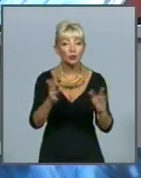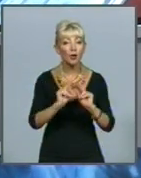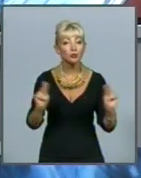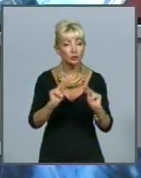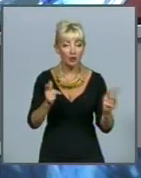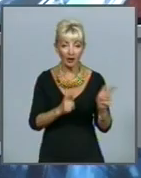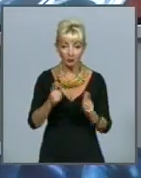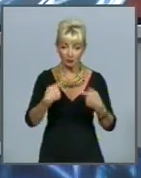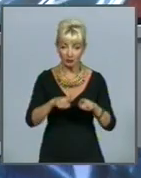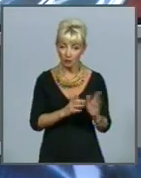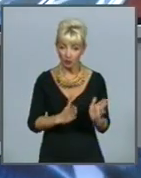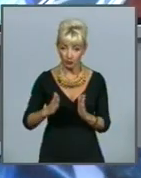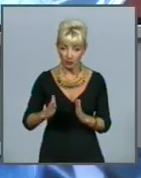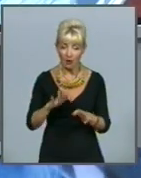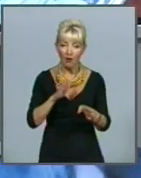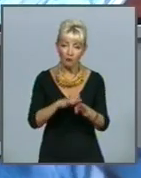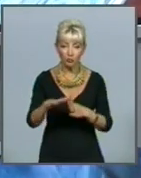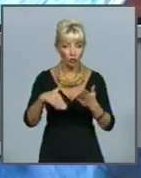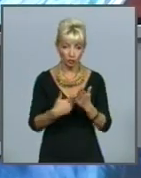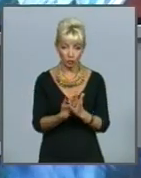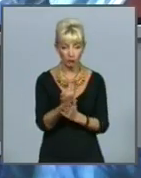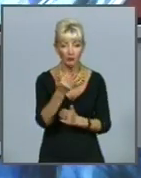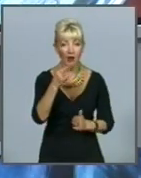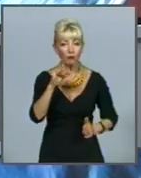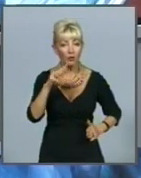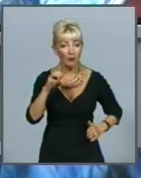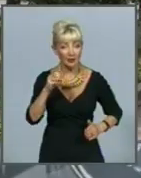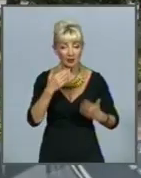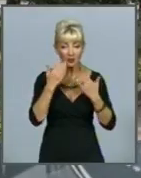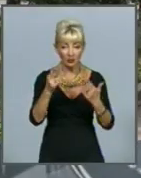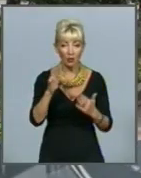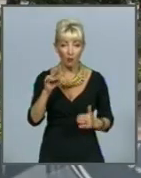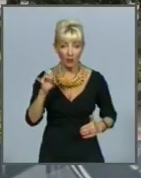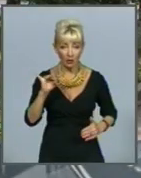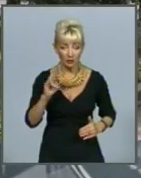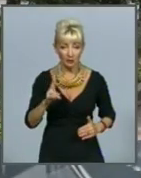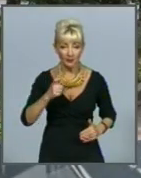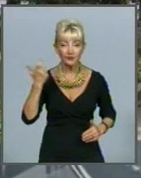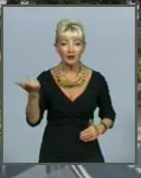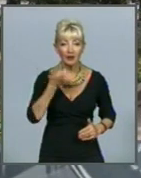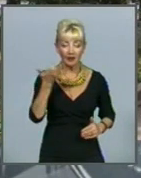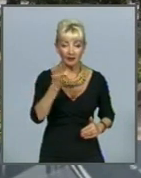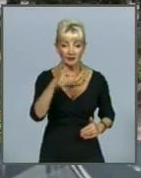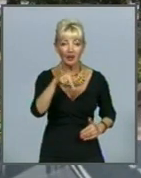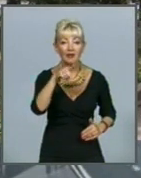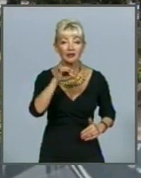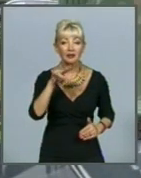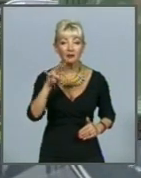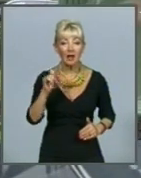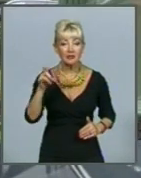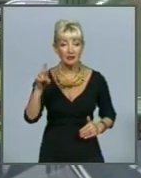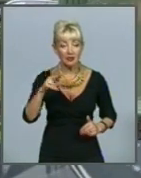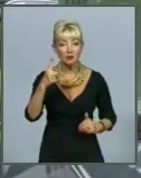роботи в абсолютно новому форматі. Про все питала Леся Копилюк. В Харківській гімназії 116